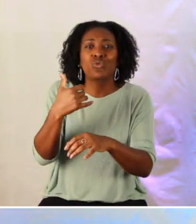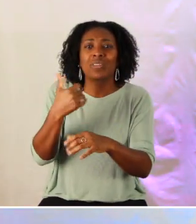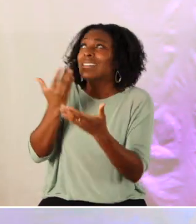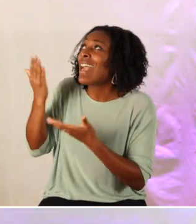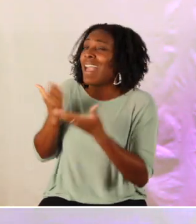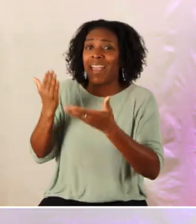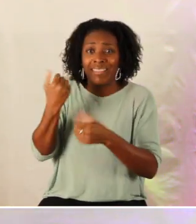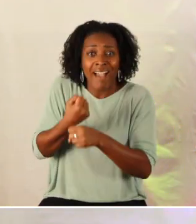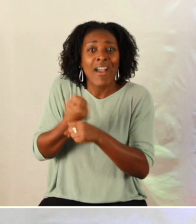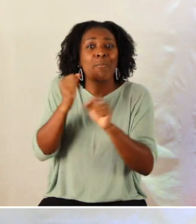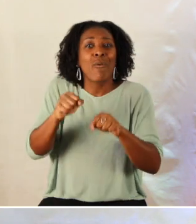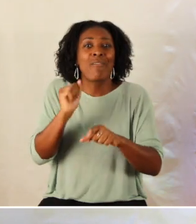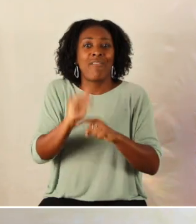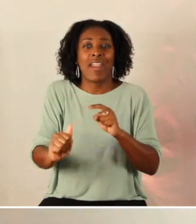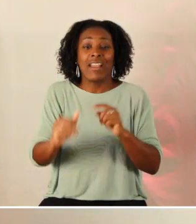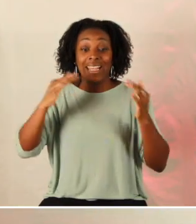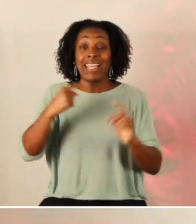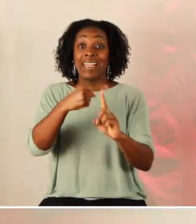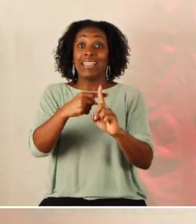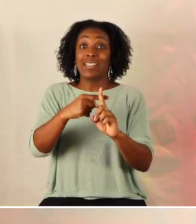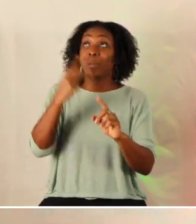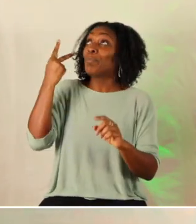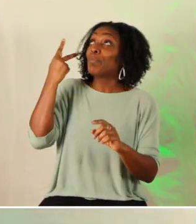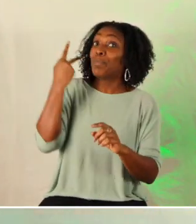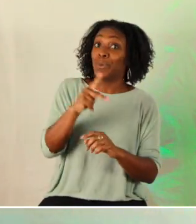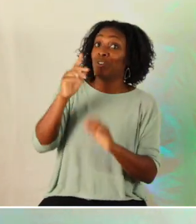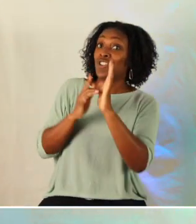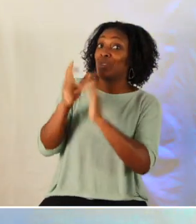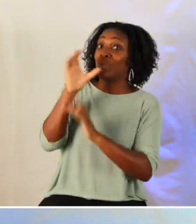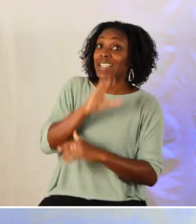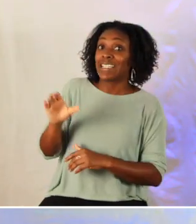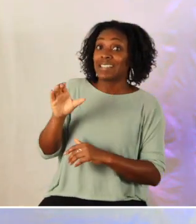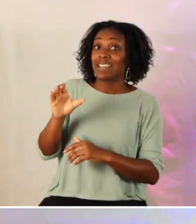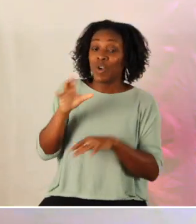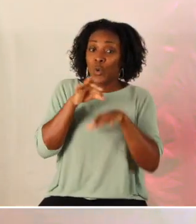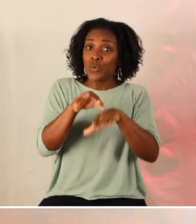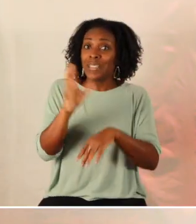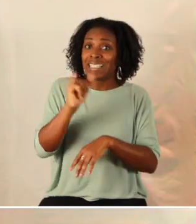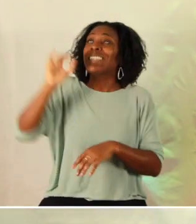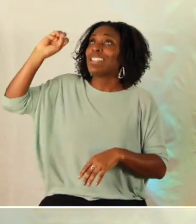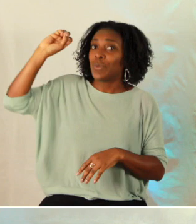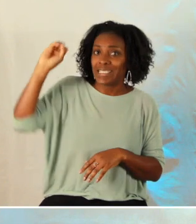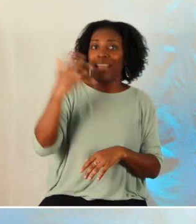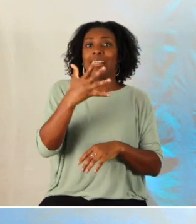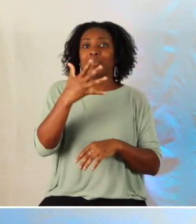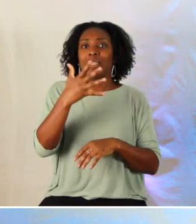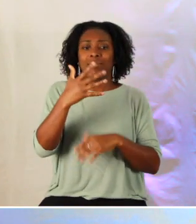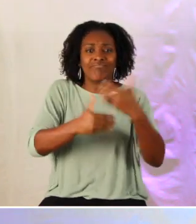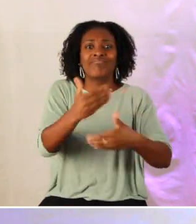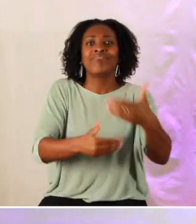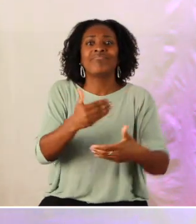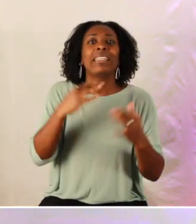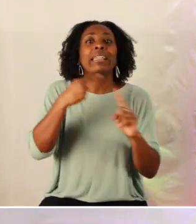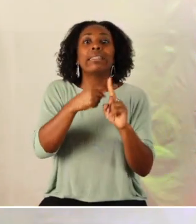d'avance. L'Église de Jésus-Christ, c'est une Église qui est conduite par le Saint-Esprit. C'est comme ça qu'on reconnaît que c'est l'Église. L'Église